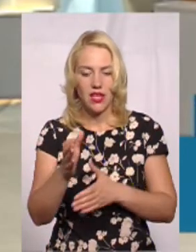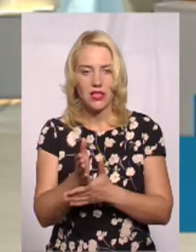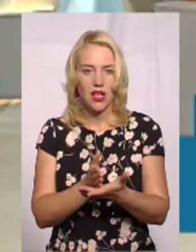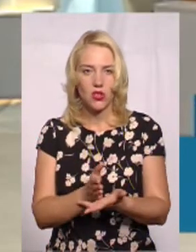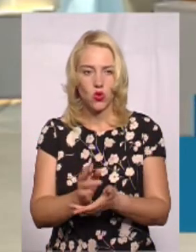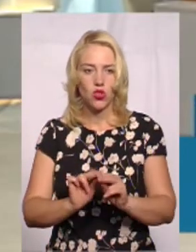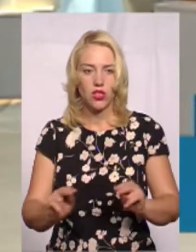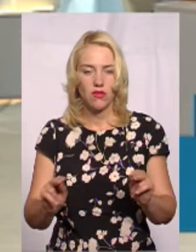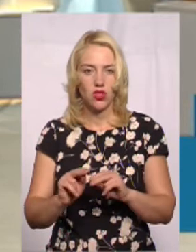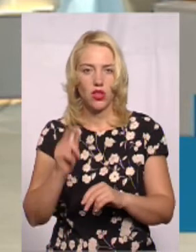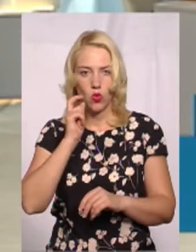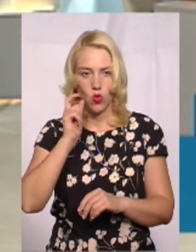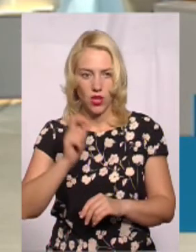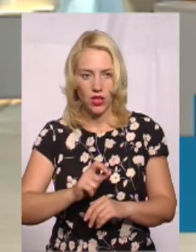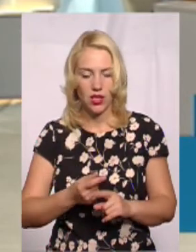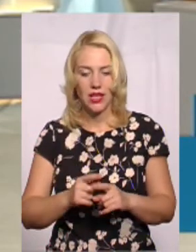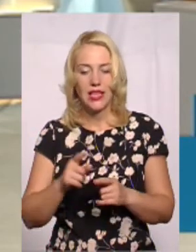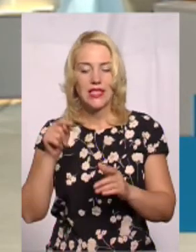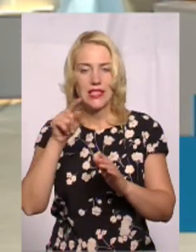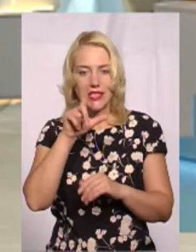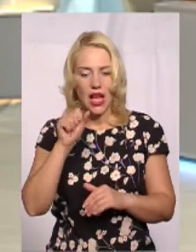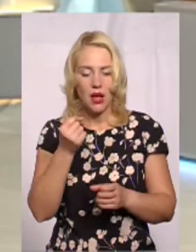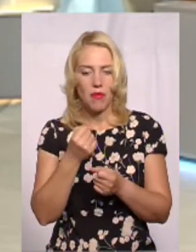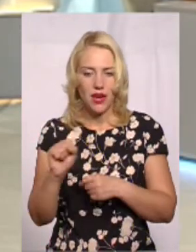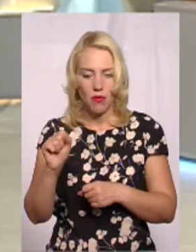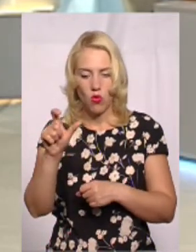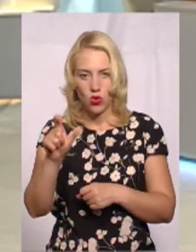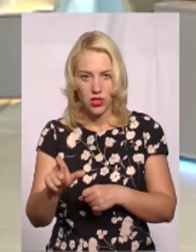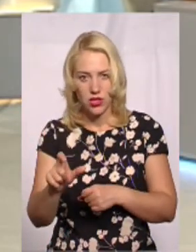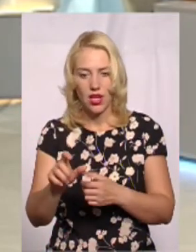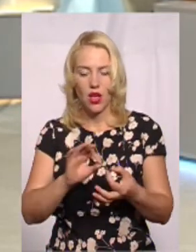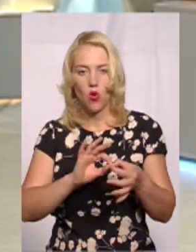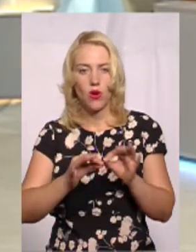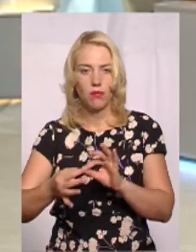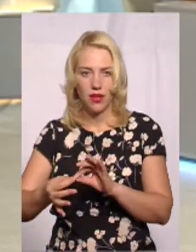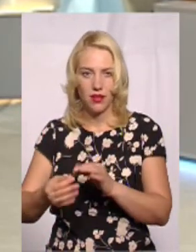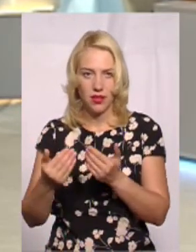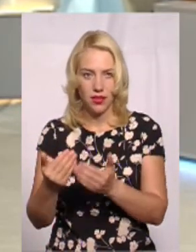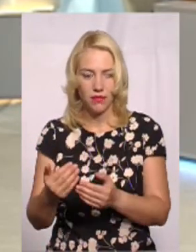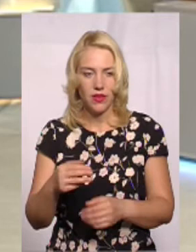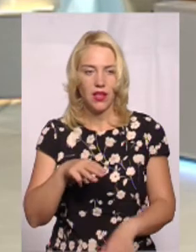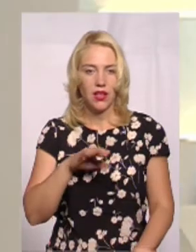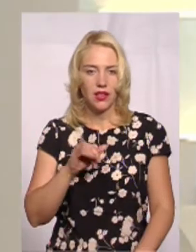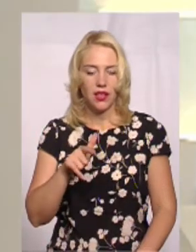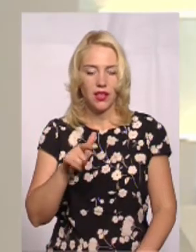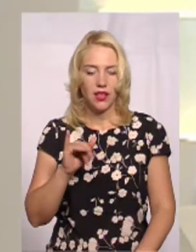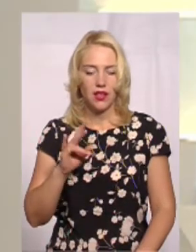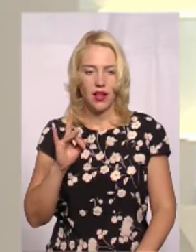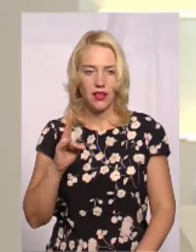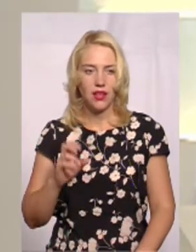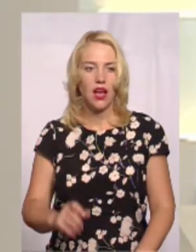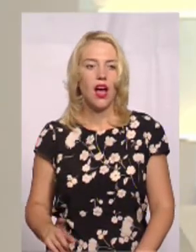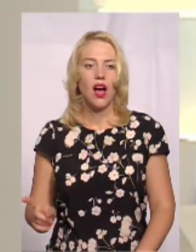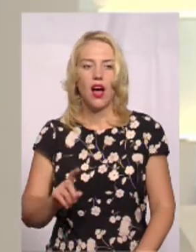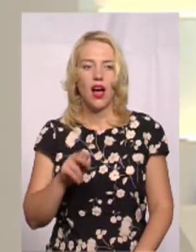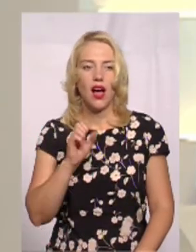«Заслужений вчитель України» саме за переможця Міжнародної олімпіади в Тегерані. А на що, мені цікаво, може претендувати от